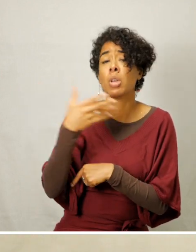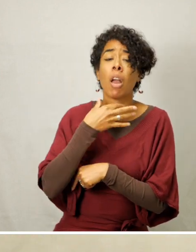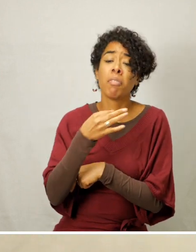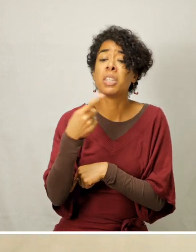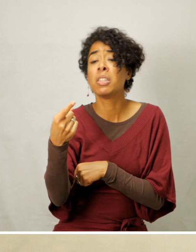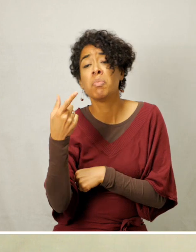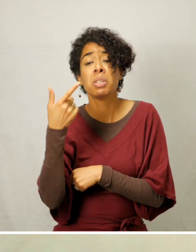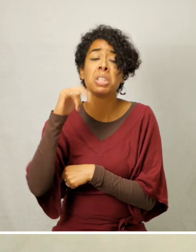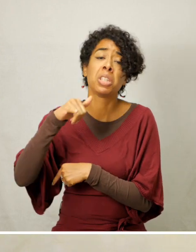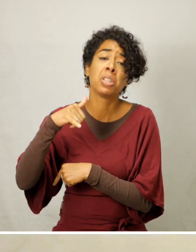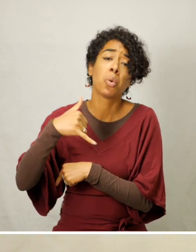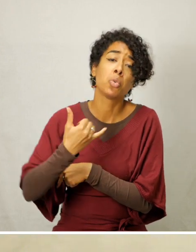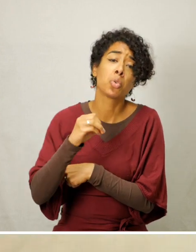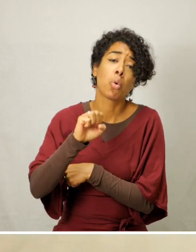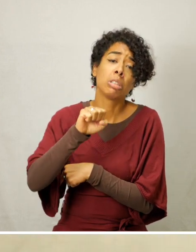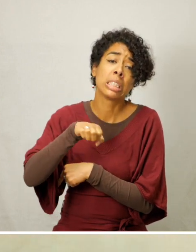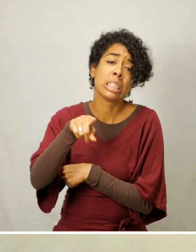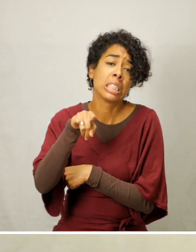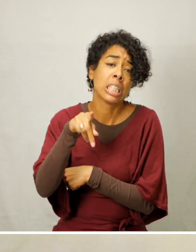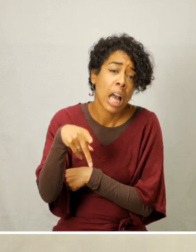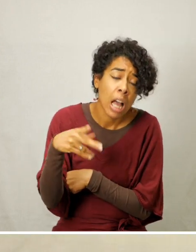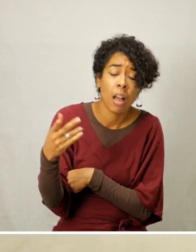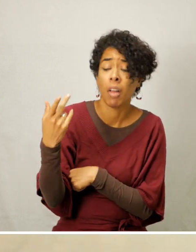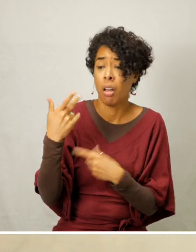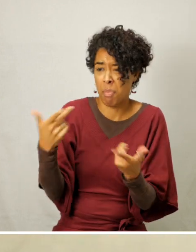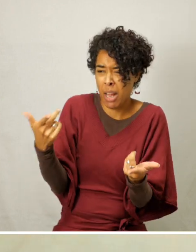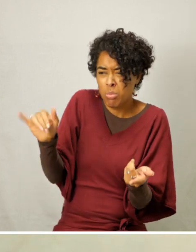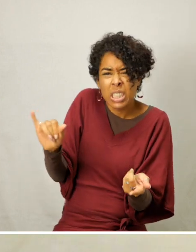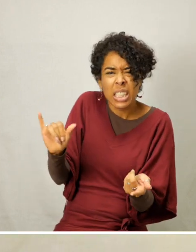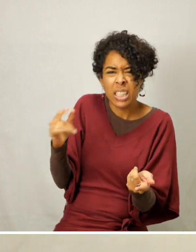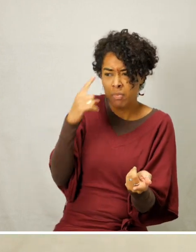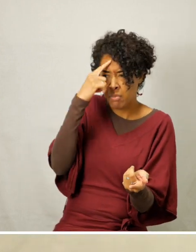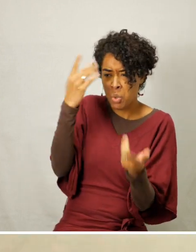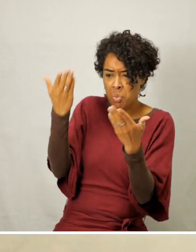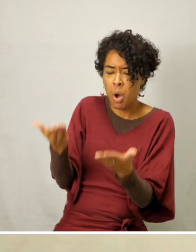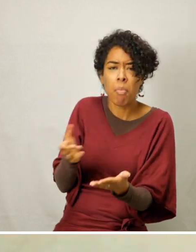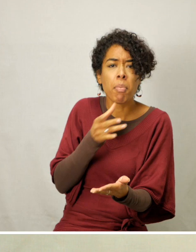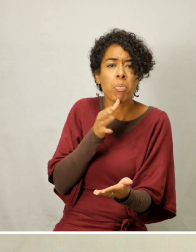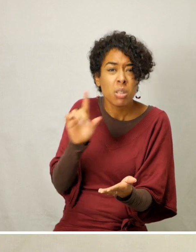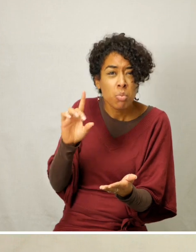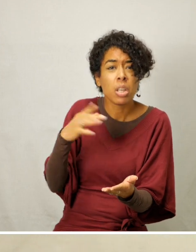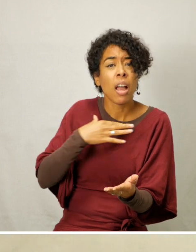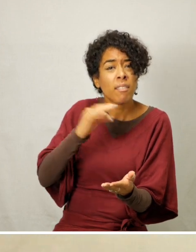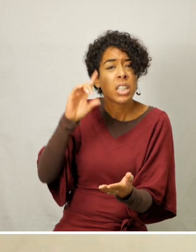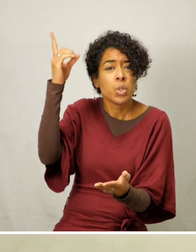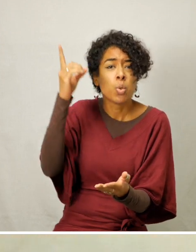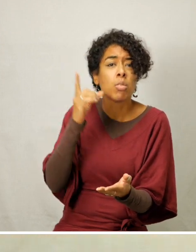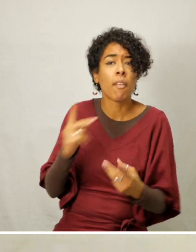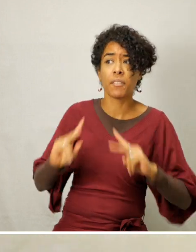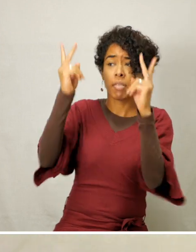de Joseph, et c'est qui Jésus, etc. » ils ont remis en doute qui il était, le fils du Dieu vivant, et en